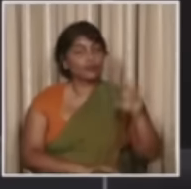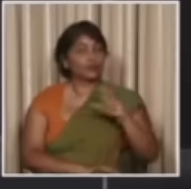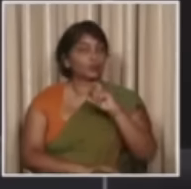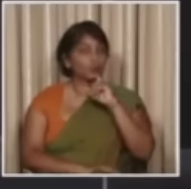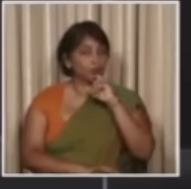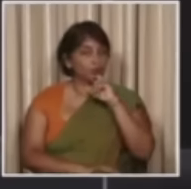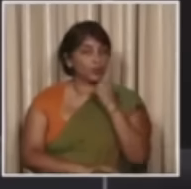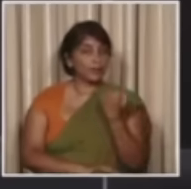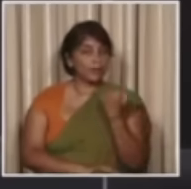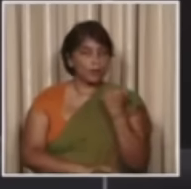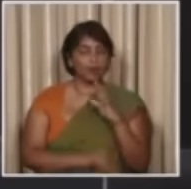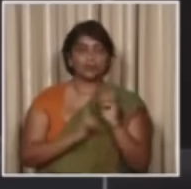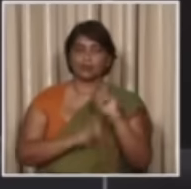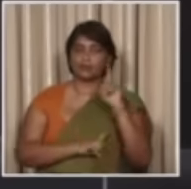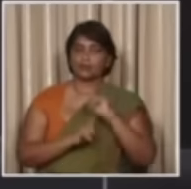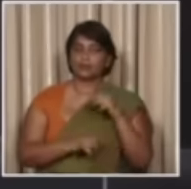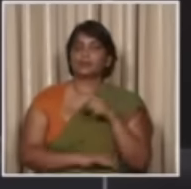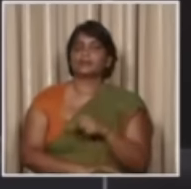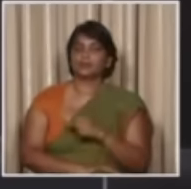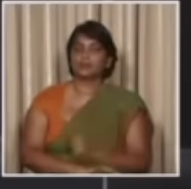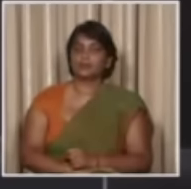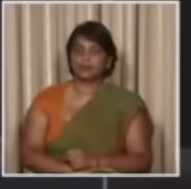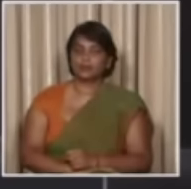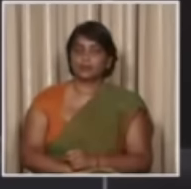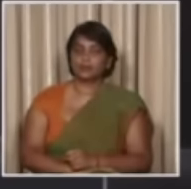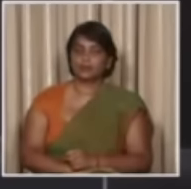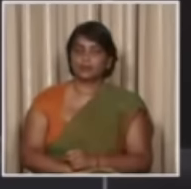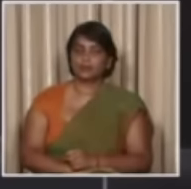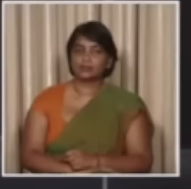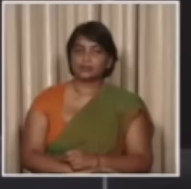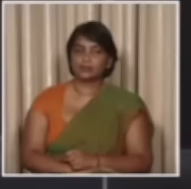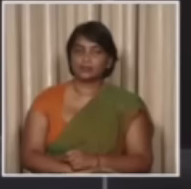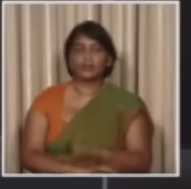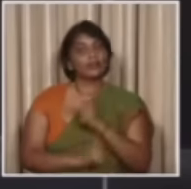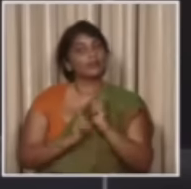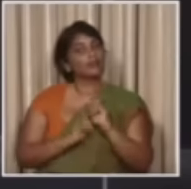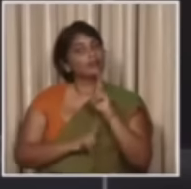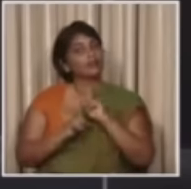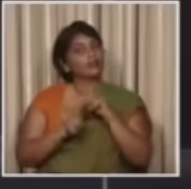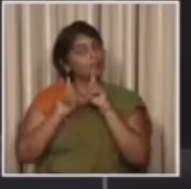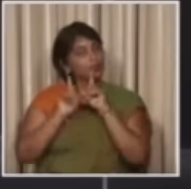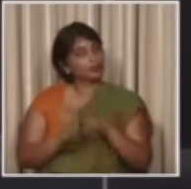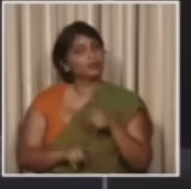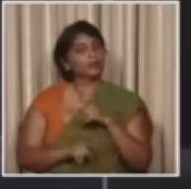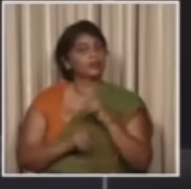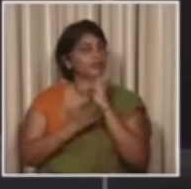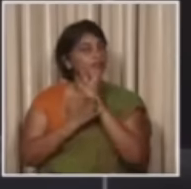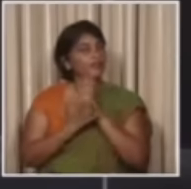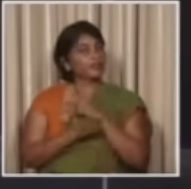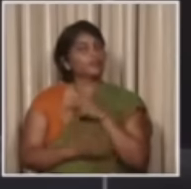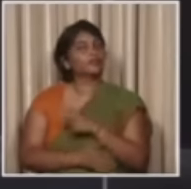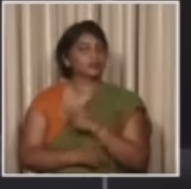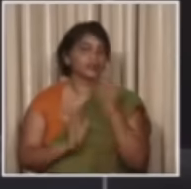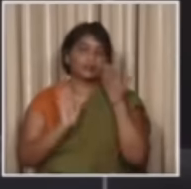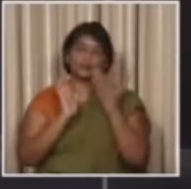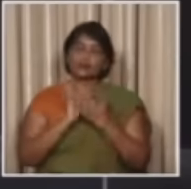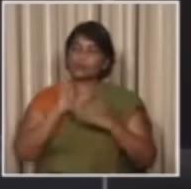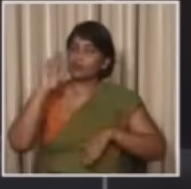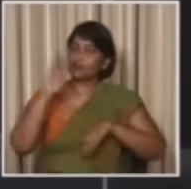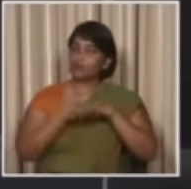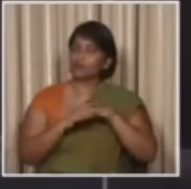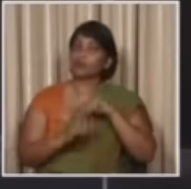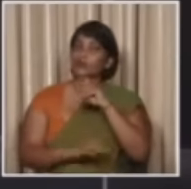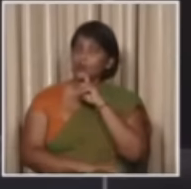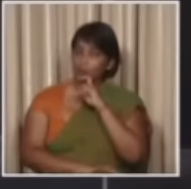තින්න පාර්ලිමේන්තුවට. හරි, එතකොට පාර්ලිමේන්තු වශයෙන්ම ව්‍යවසායම පිළිබඳව තමයි තියෙන්නේ උපරිමාධිකරණ